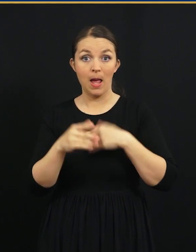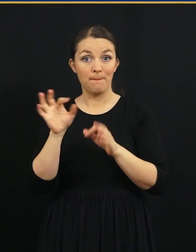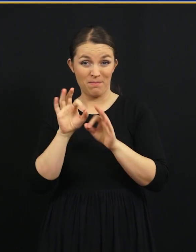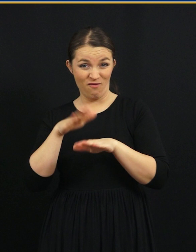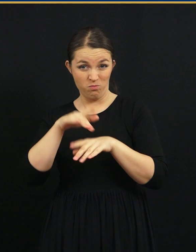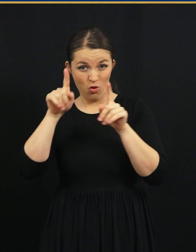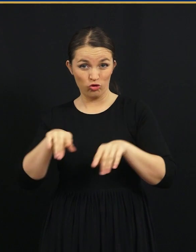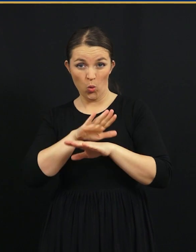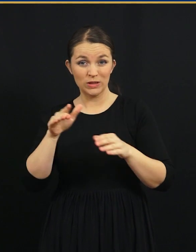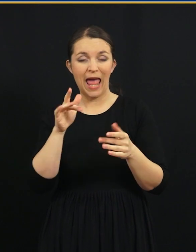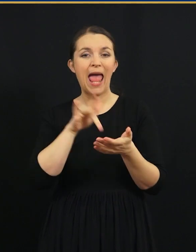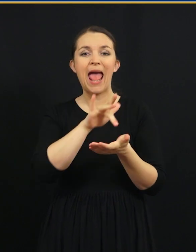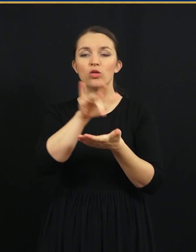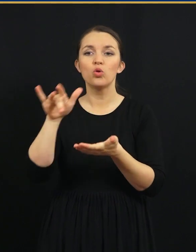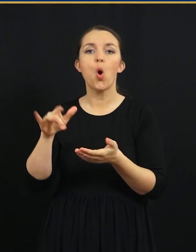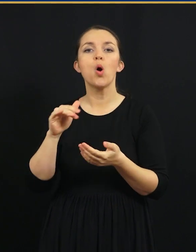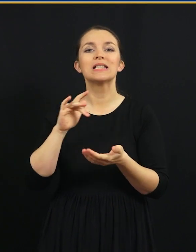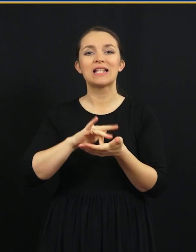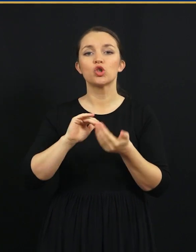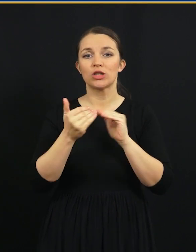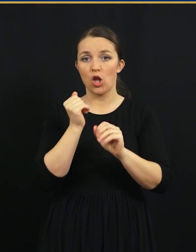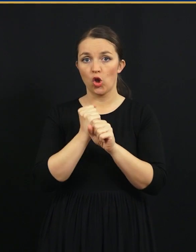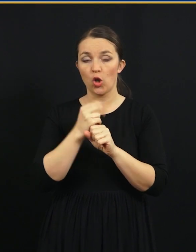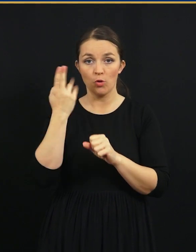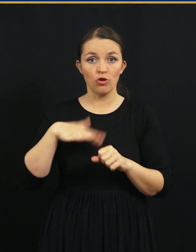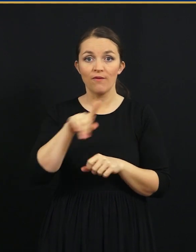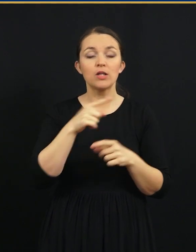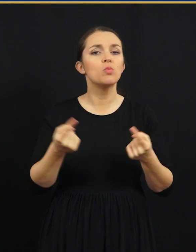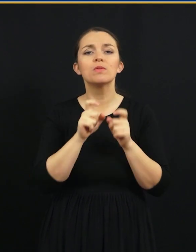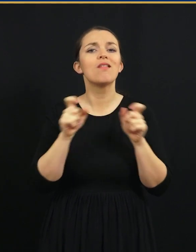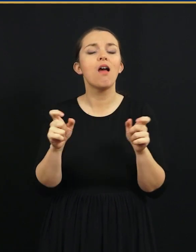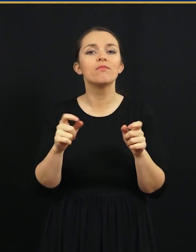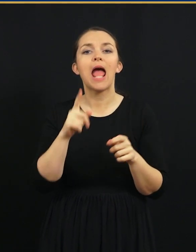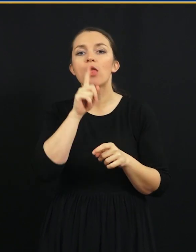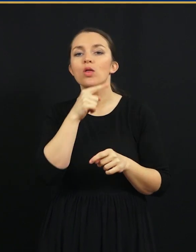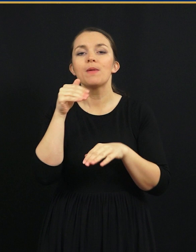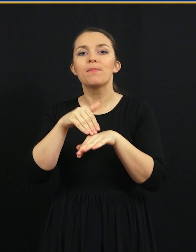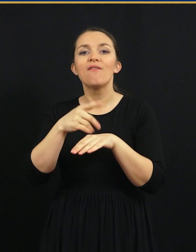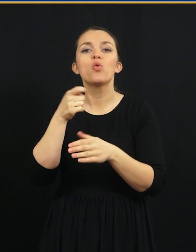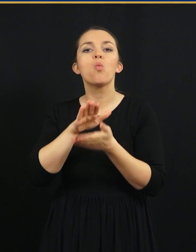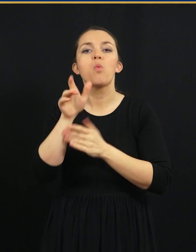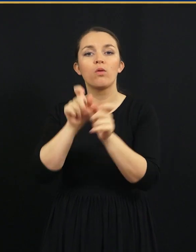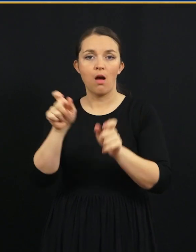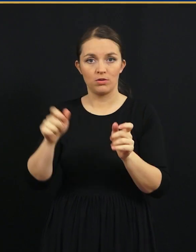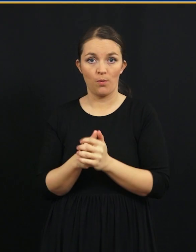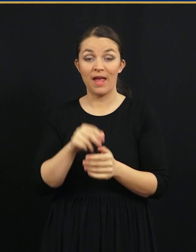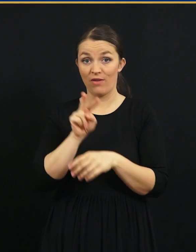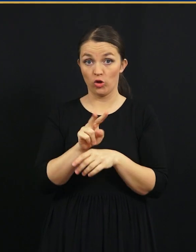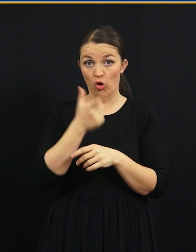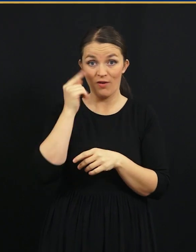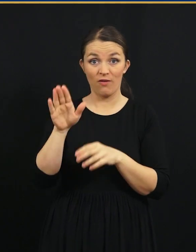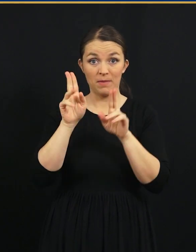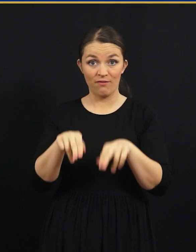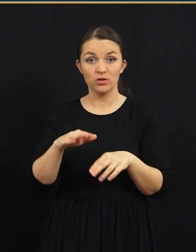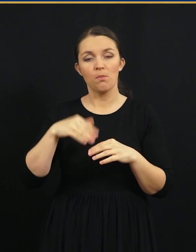o dostopnosti vseh enot CSD po Sloveniji so spodbudile anonimne prijave uporabnikov. Varuh